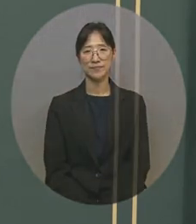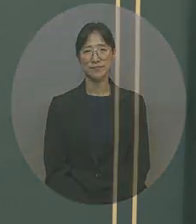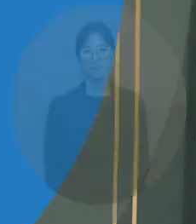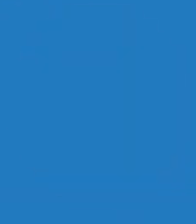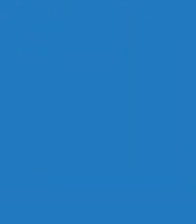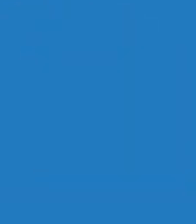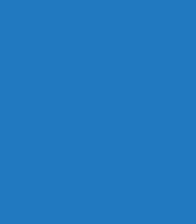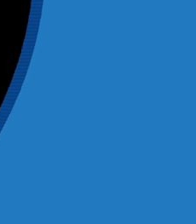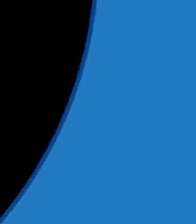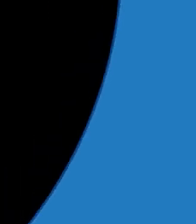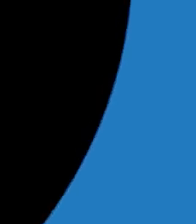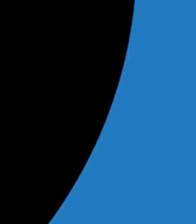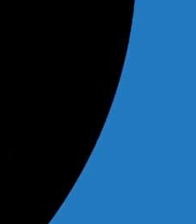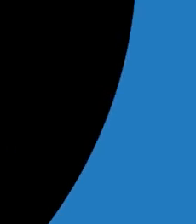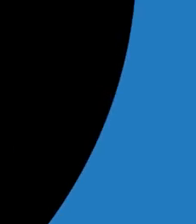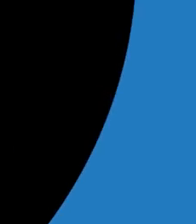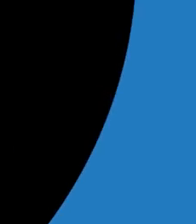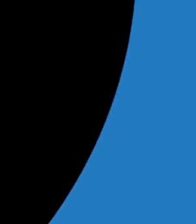정선입니다.